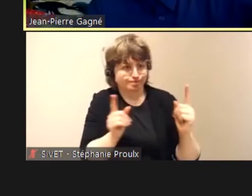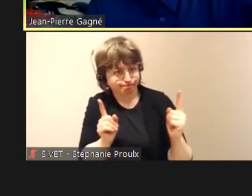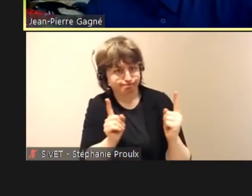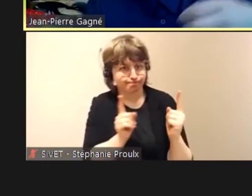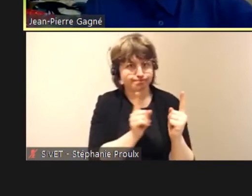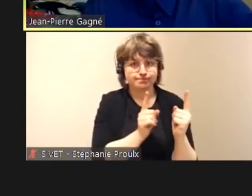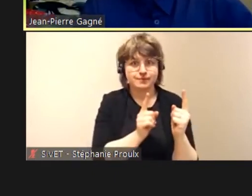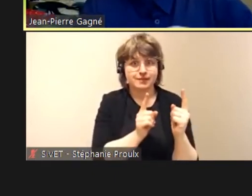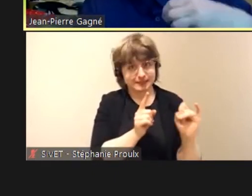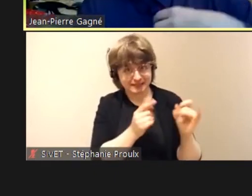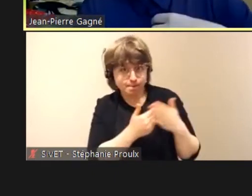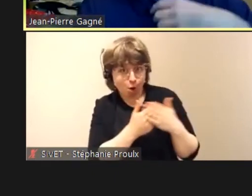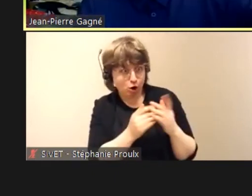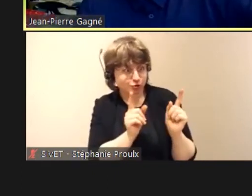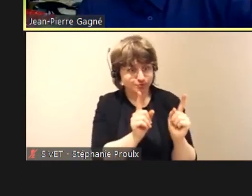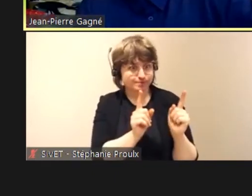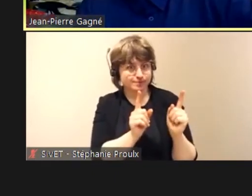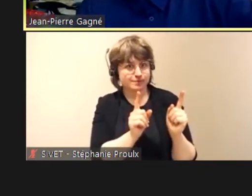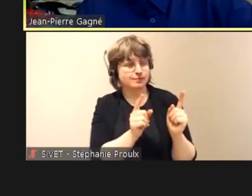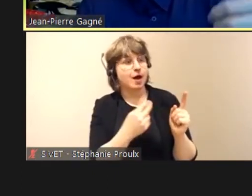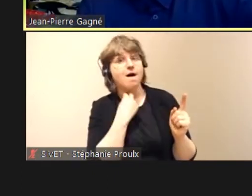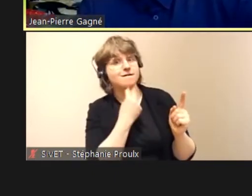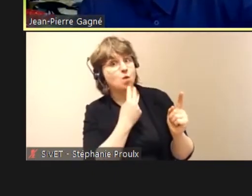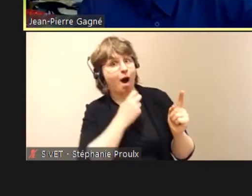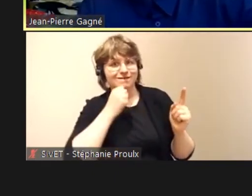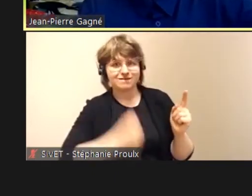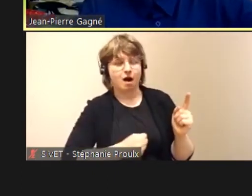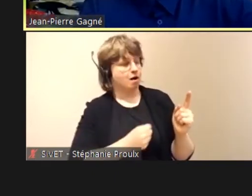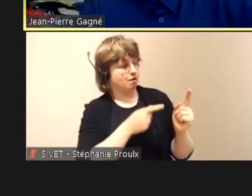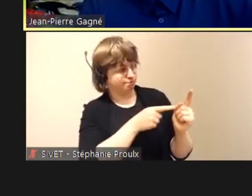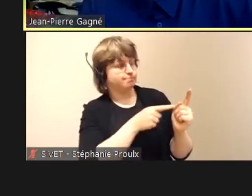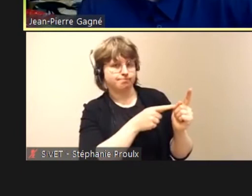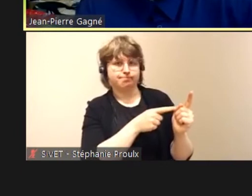plus on est près de la personne, plus notre voix va être forte, plus que notre voix va